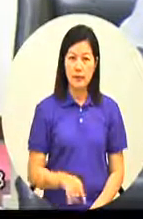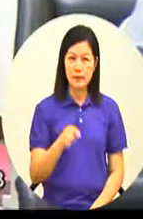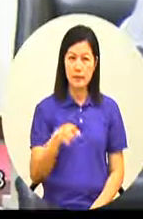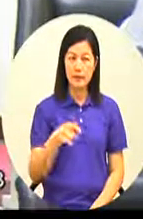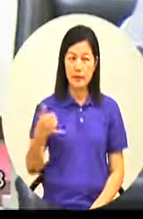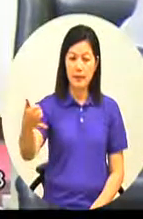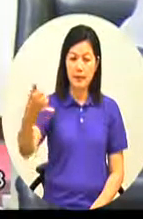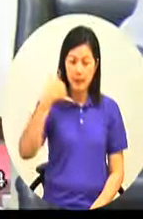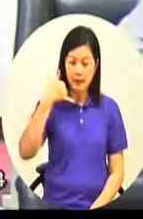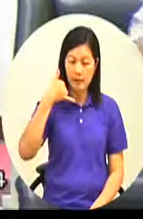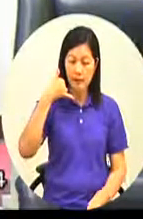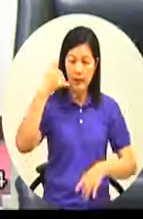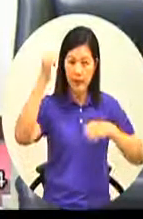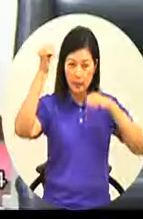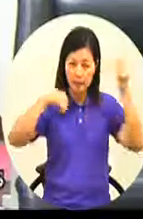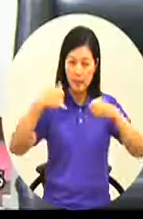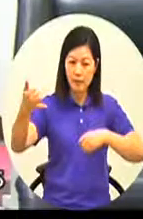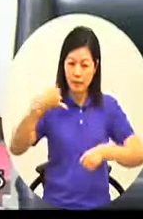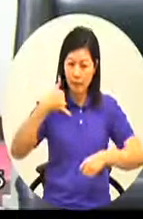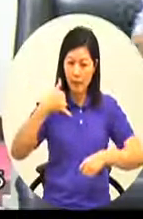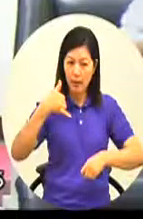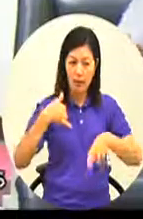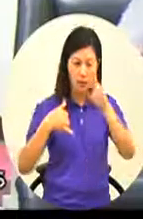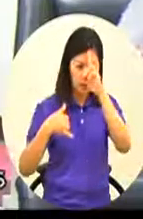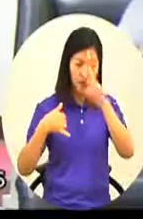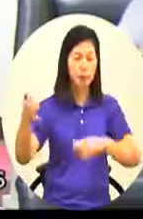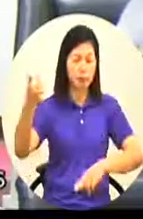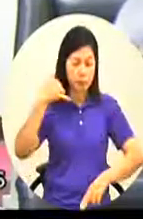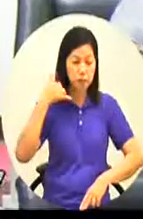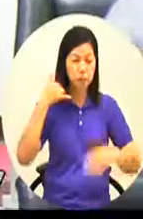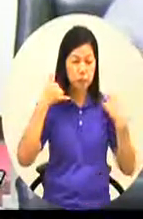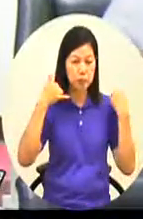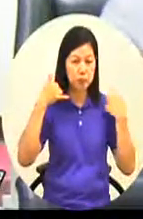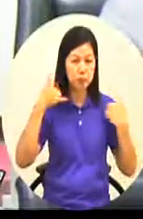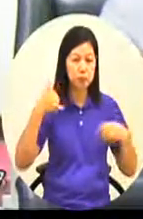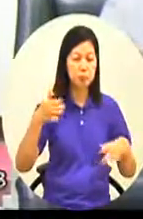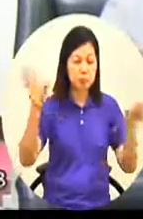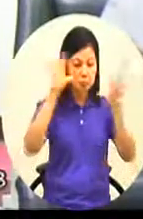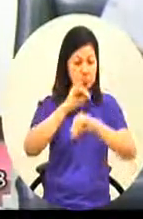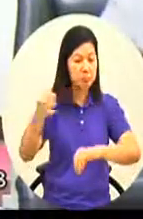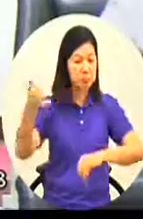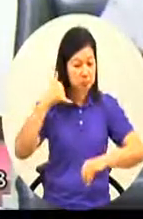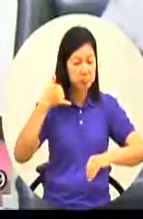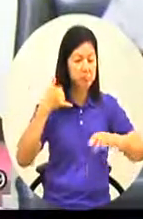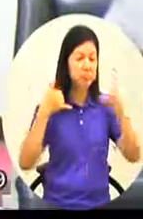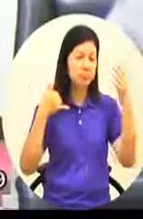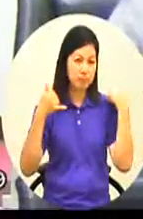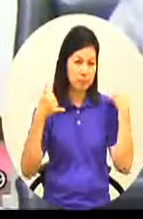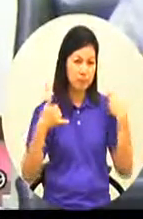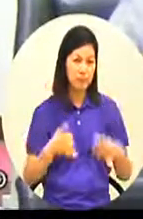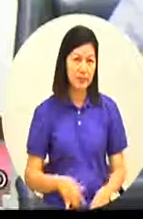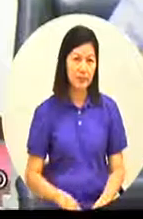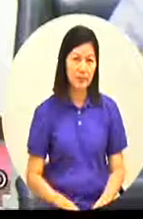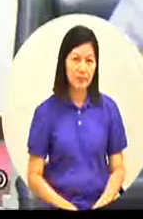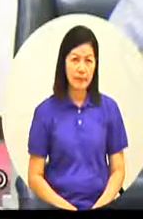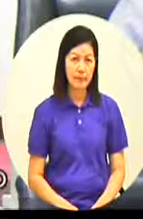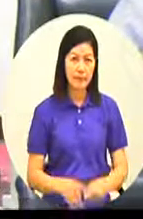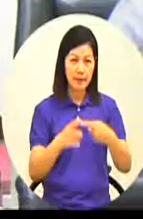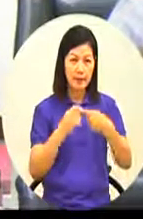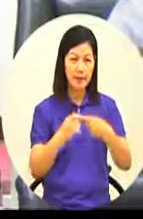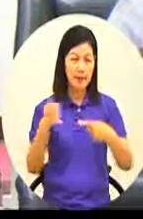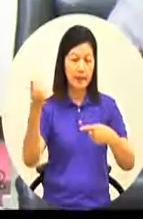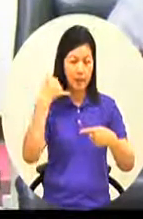打来，早上是这个电话，中午是这个电话，晚上也是这个电话。我们第一个电话，我们